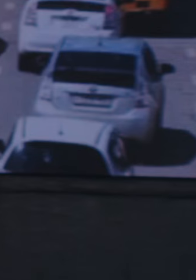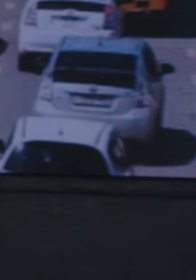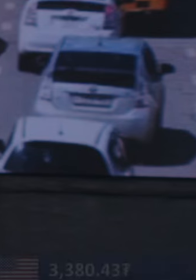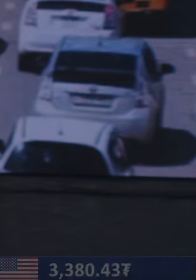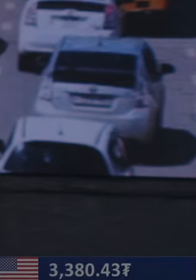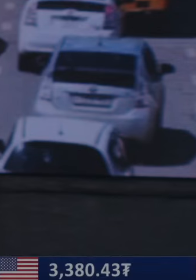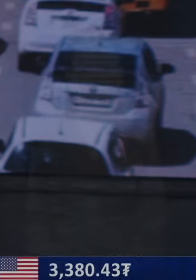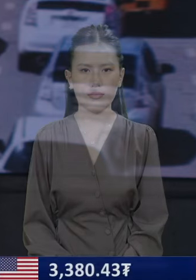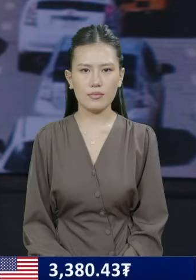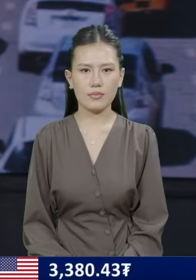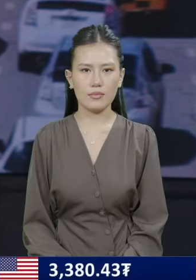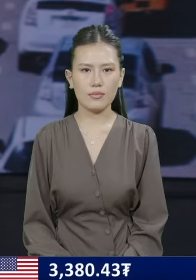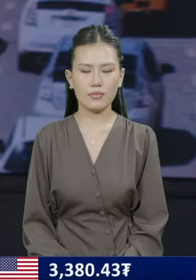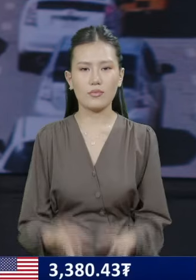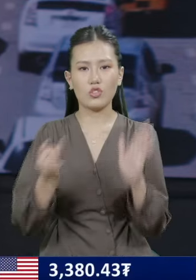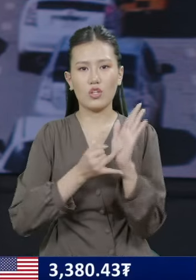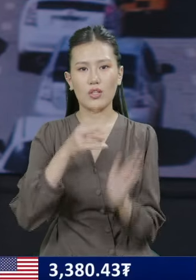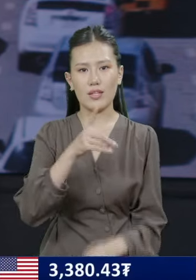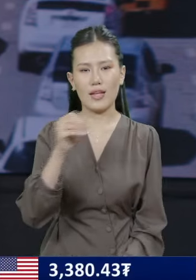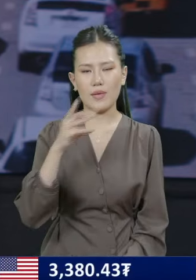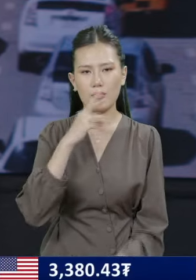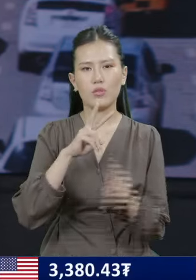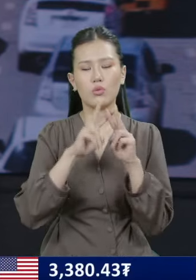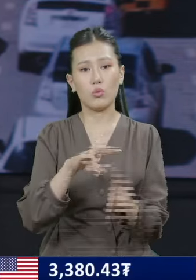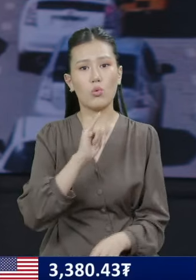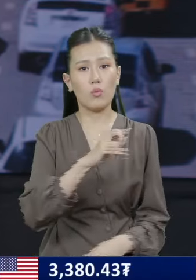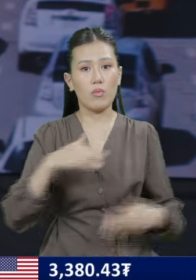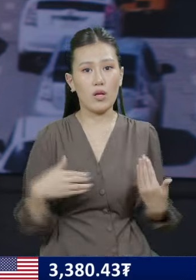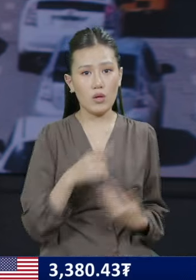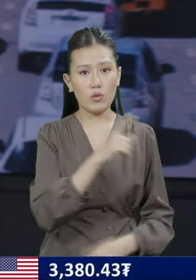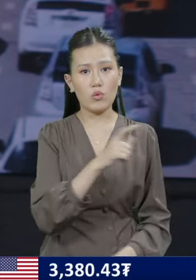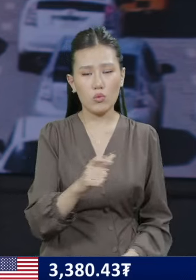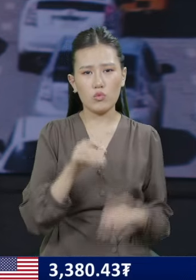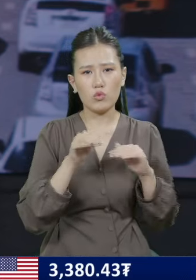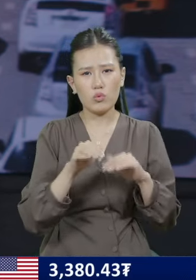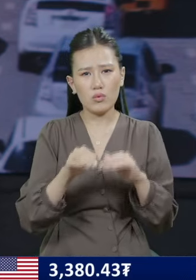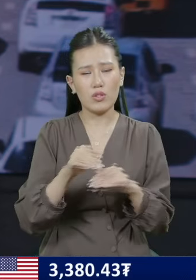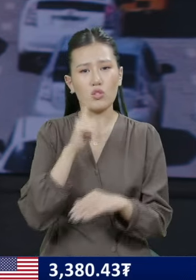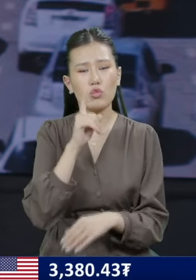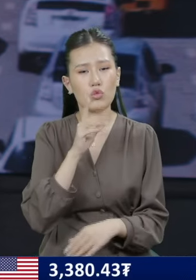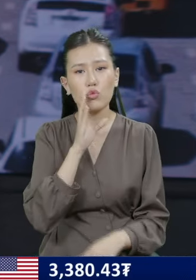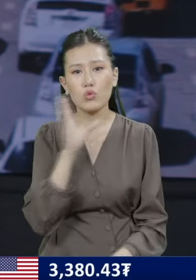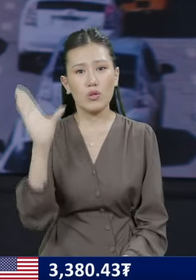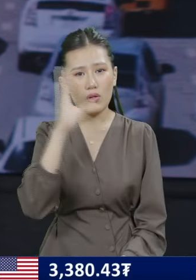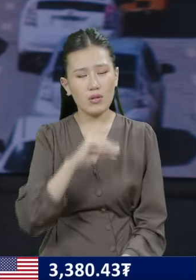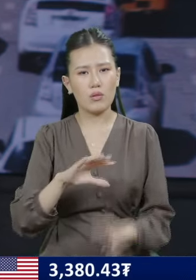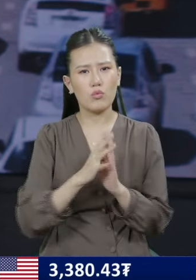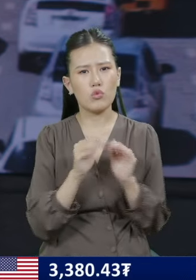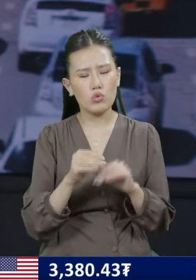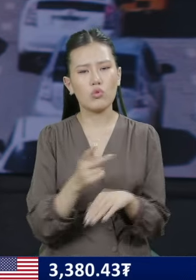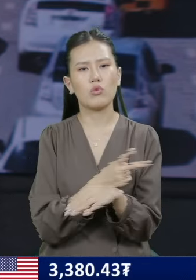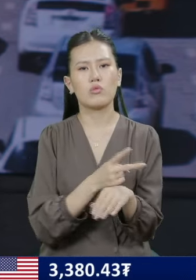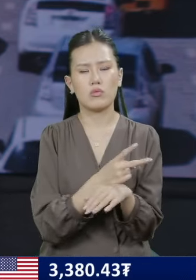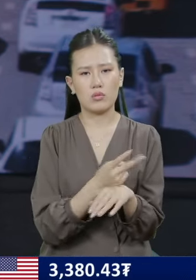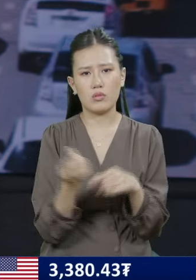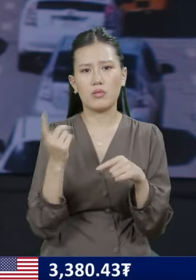Талаар мэдээллийн хөтөлбөр үргэлжилж байна. Нийслэлчүүд авто замын төгжрөлд өдөрт 2 цагийг өнгөрүүлдэг, мөн жил бүр 2.7 их найд төгрөгийн эдийн засгийн